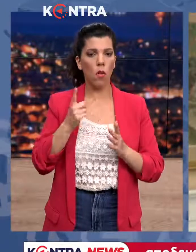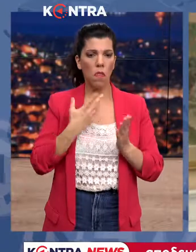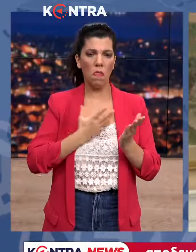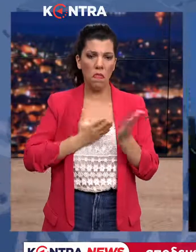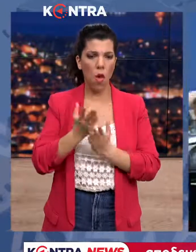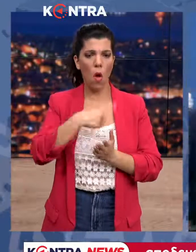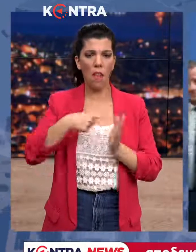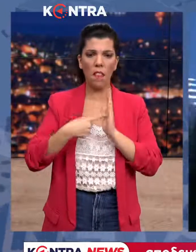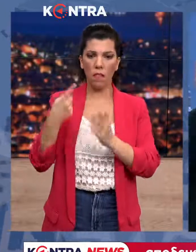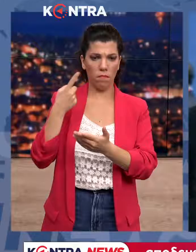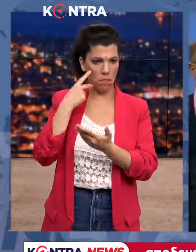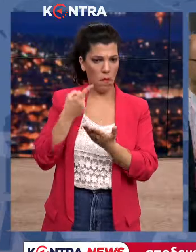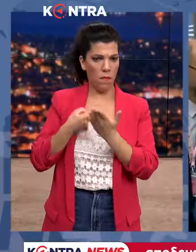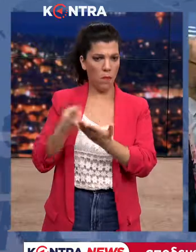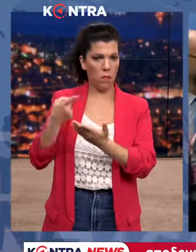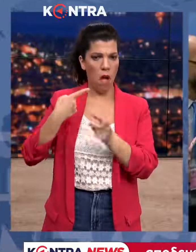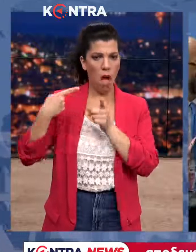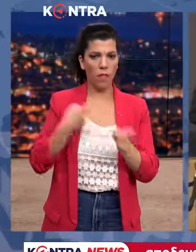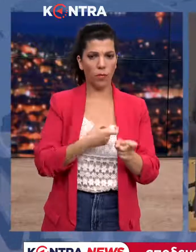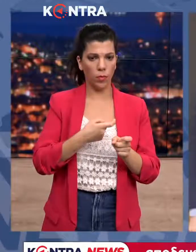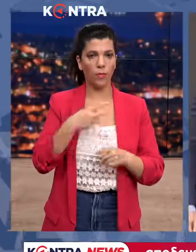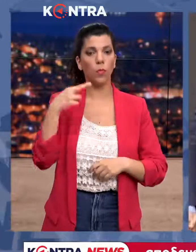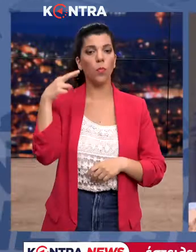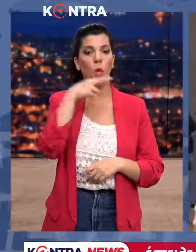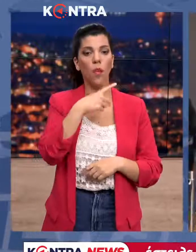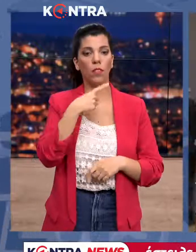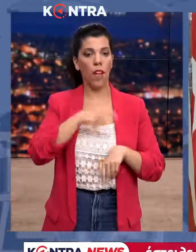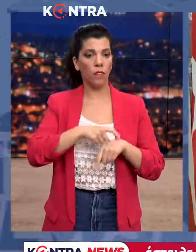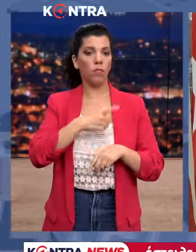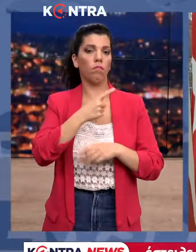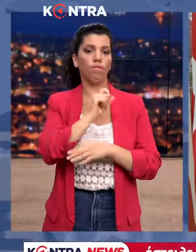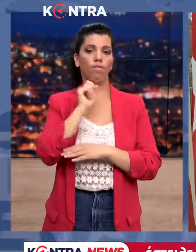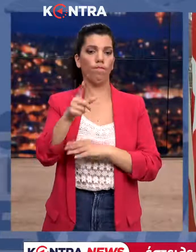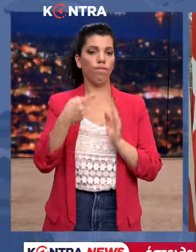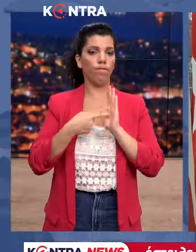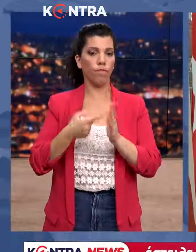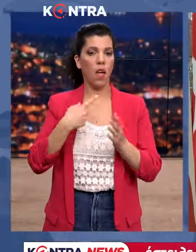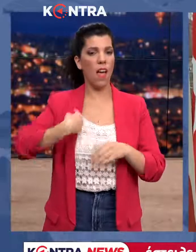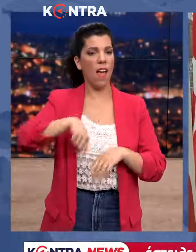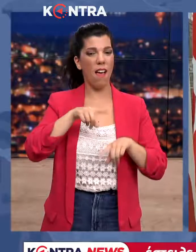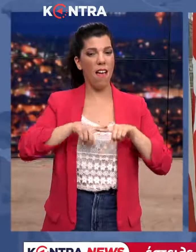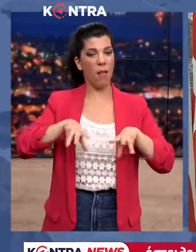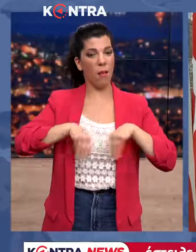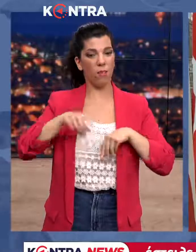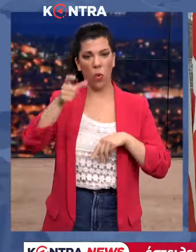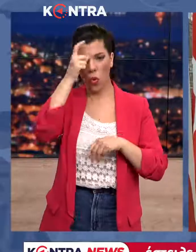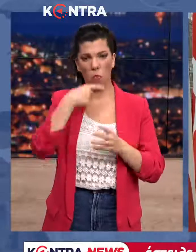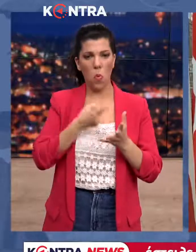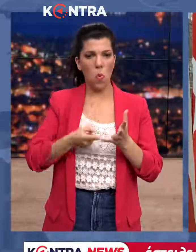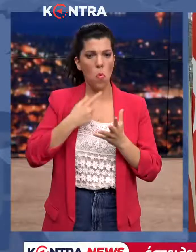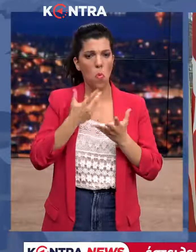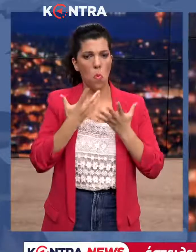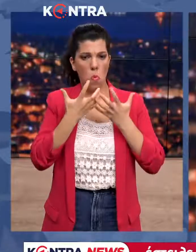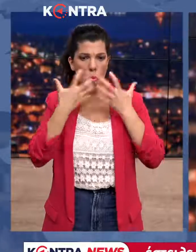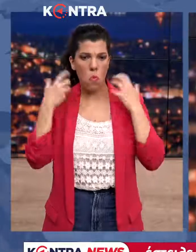δίκιο έχουμε όταν λέμε ότι μας απειλεί παράλληλα ο πρωθυπουργός έστειλε το δικό του μήνυμα αναφέροντας ότι δεν θα γίνουν δεκτοί οι